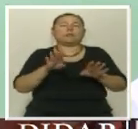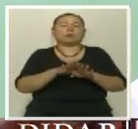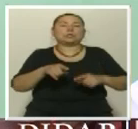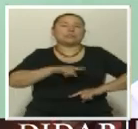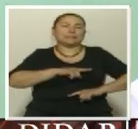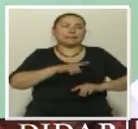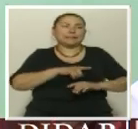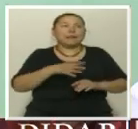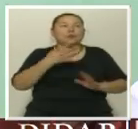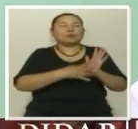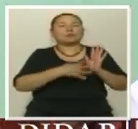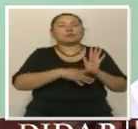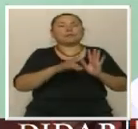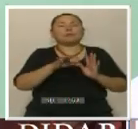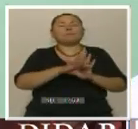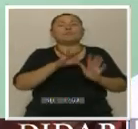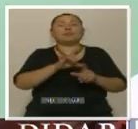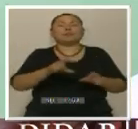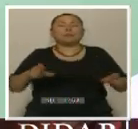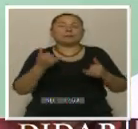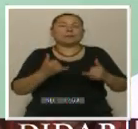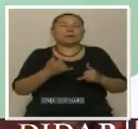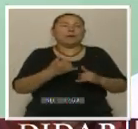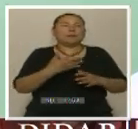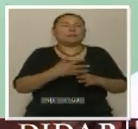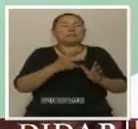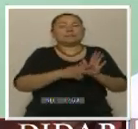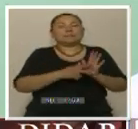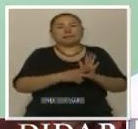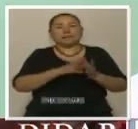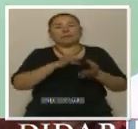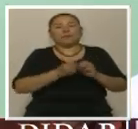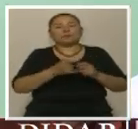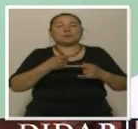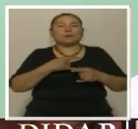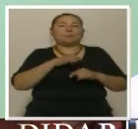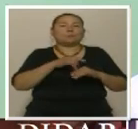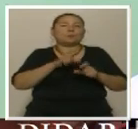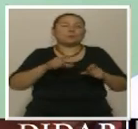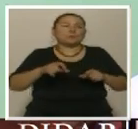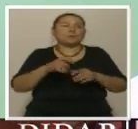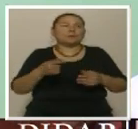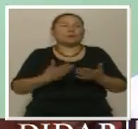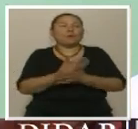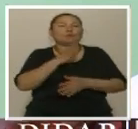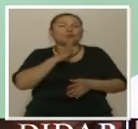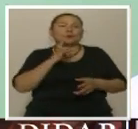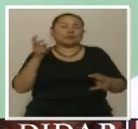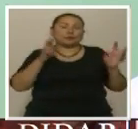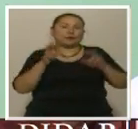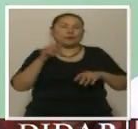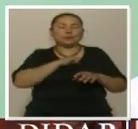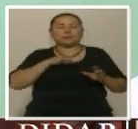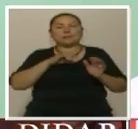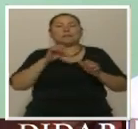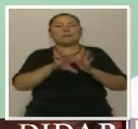жеткізілді. Кеше 90 сайлаушы болды дегенмен біз 80-ін тізімге енгіздік. Бірақ пациенттер көбейіп, жаңадан келген әйелдер де өз таңдауын